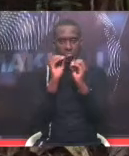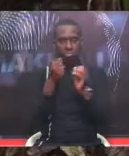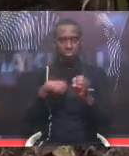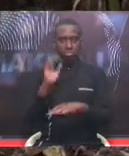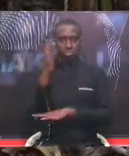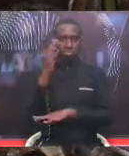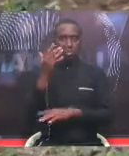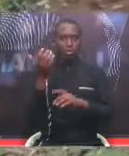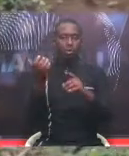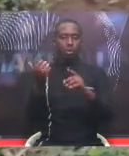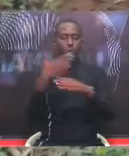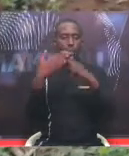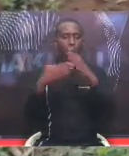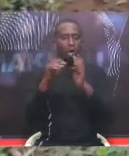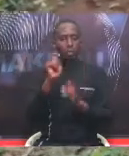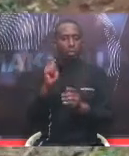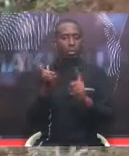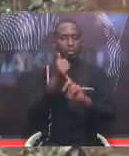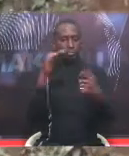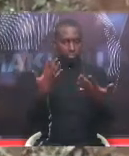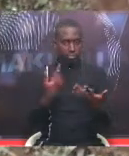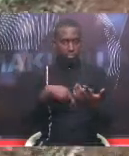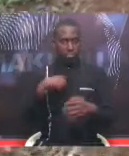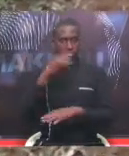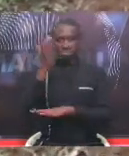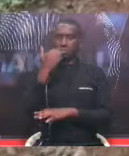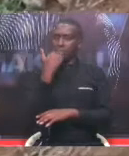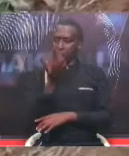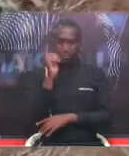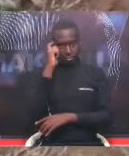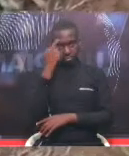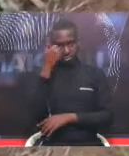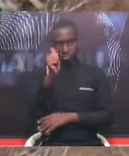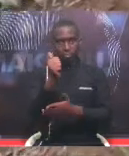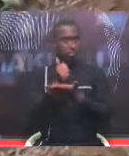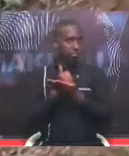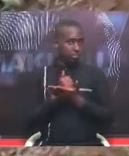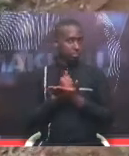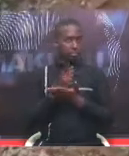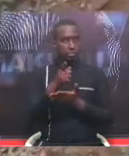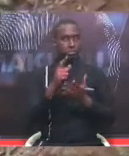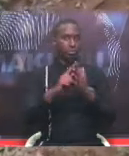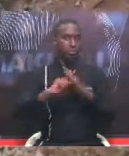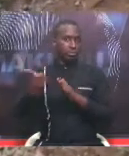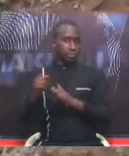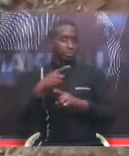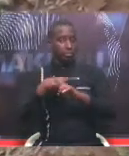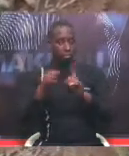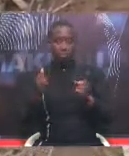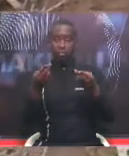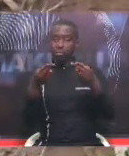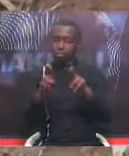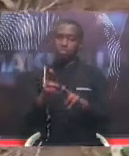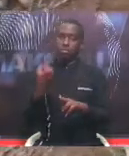kubikura inubakisha wese nta kintu twabikora kuko nta shyamba tuba dufite leta yakabaye itureberera iraduhunga ahubwo hakabaho